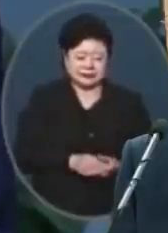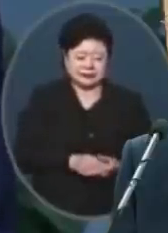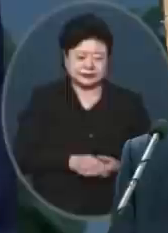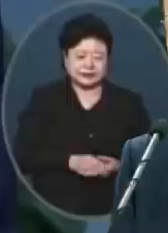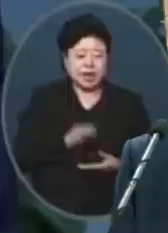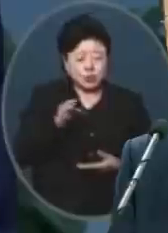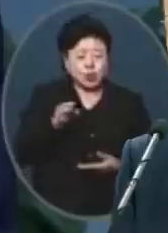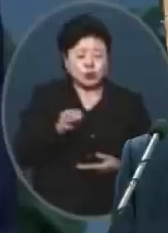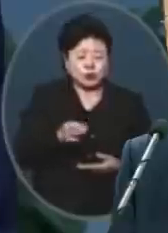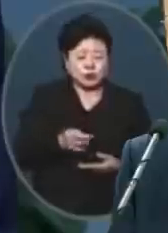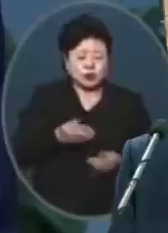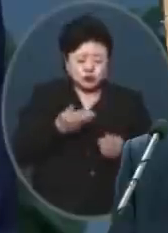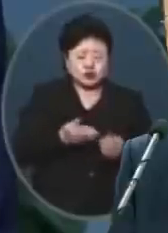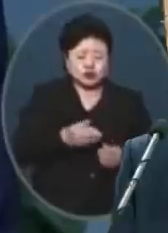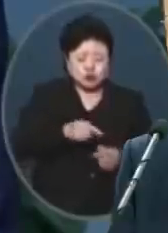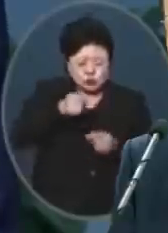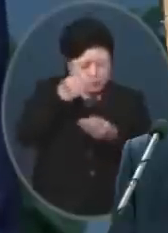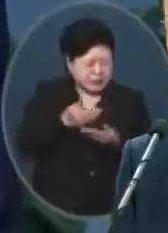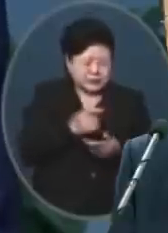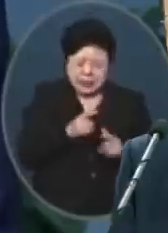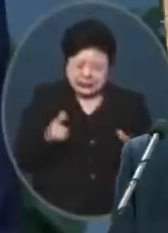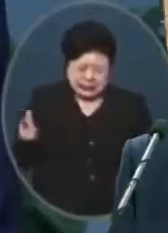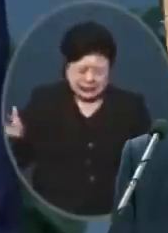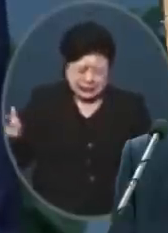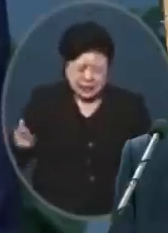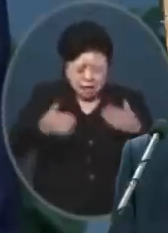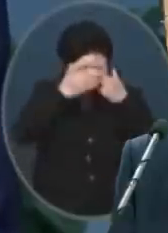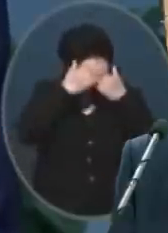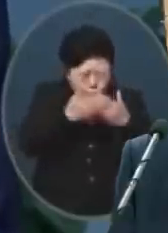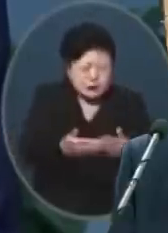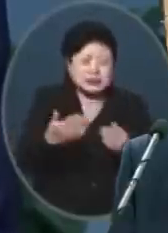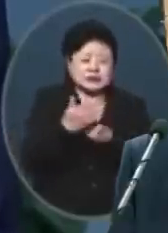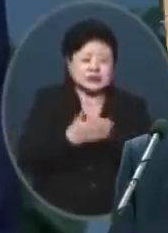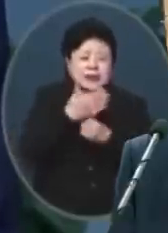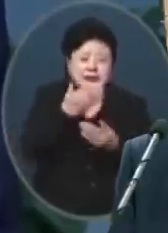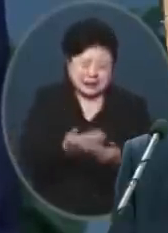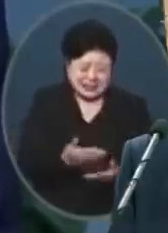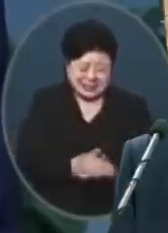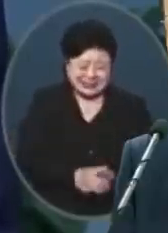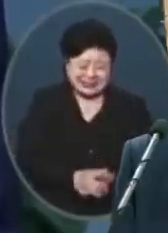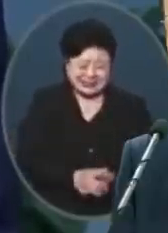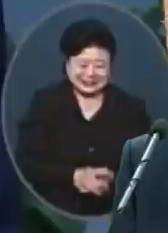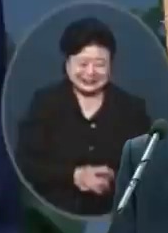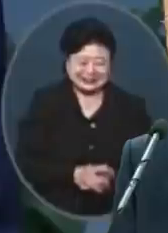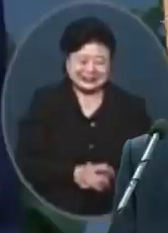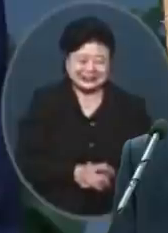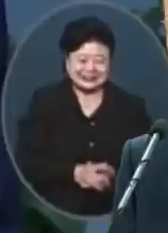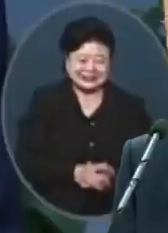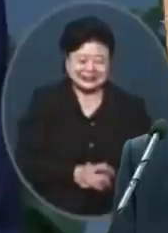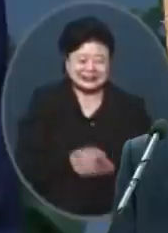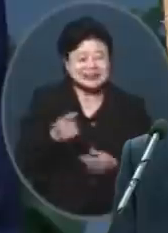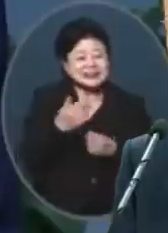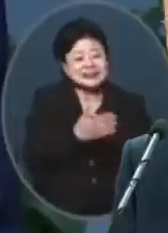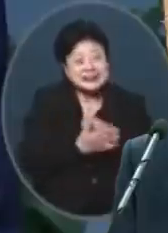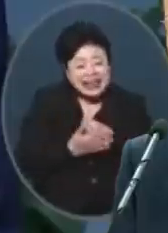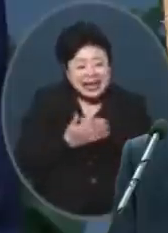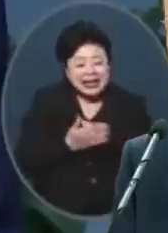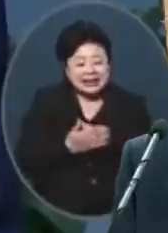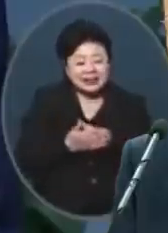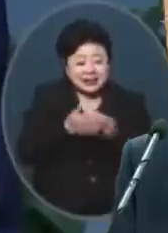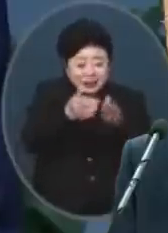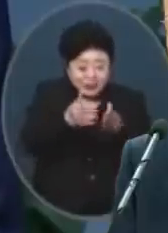비용이 하나도 들지 않은 공짜를 말한 것입니다 그 은혜를